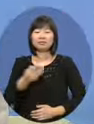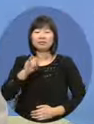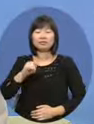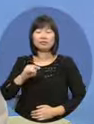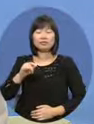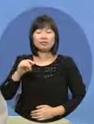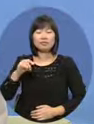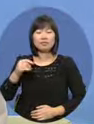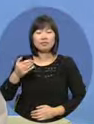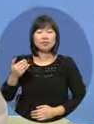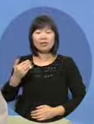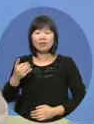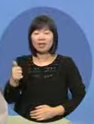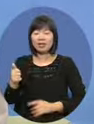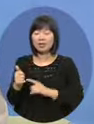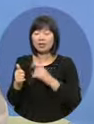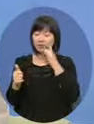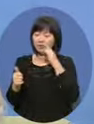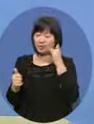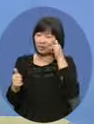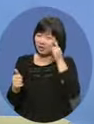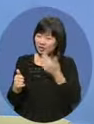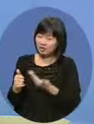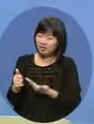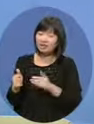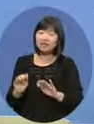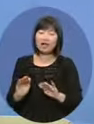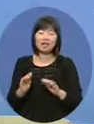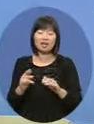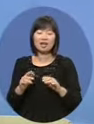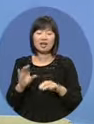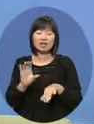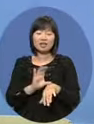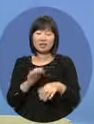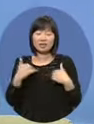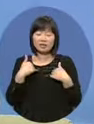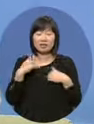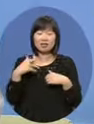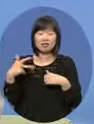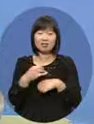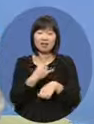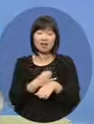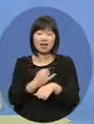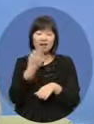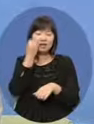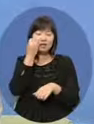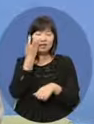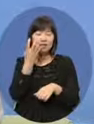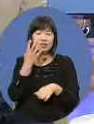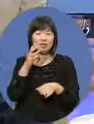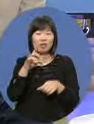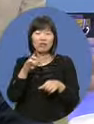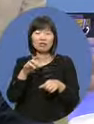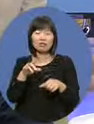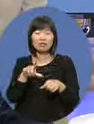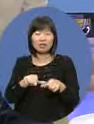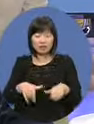생겼는데 네. 아까 끊어야 되겠다라고 생각을 하고 4개월 걸렸다고 그랬잖아요. 네. 그 4개월 동안 어떤 점이 좀